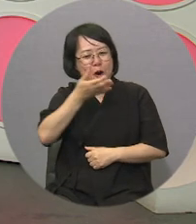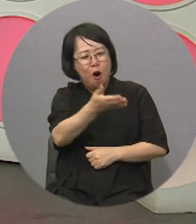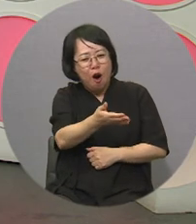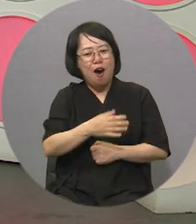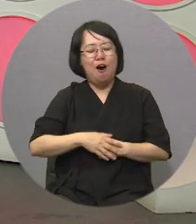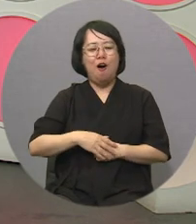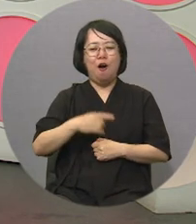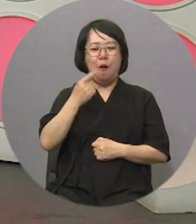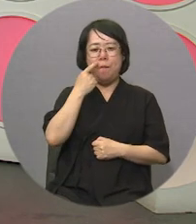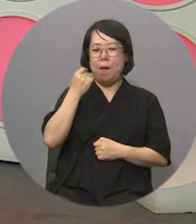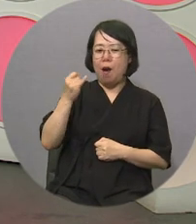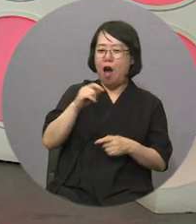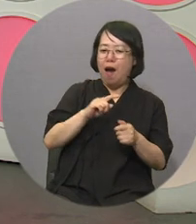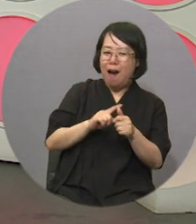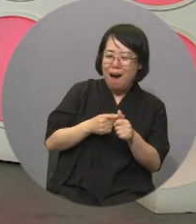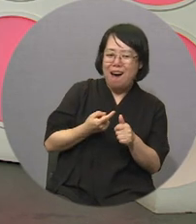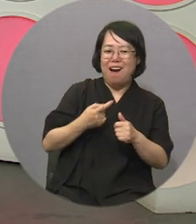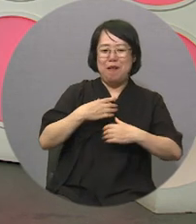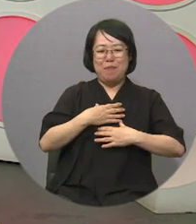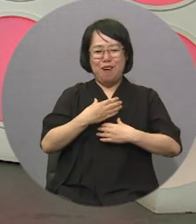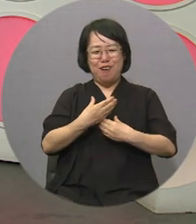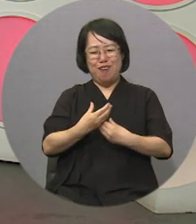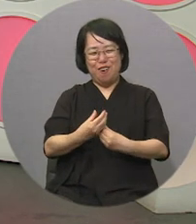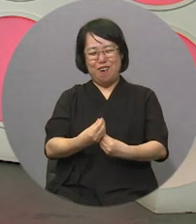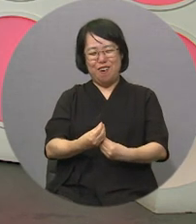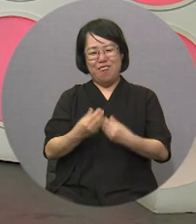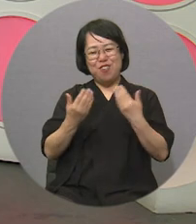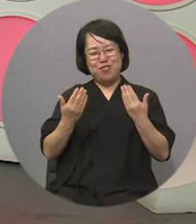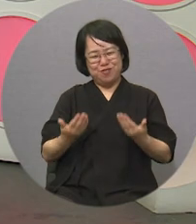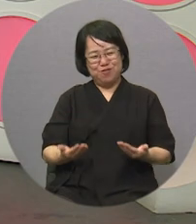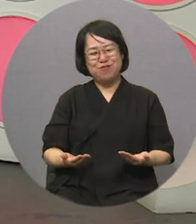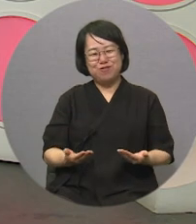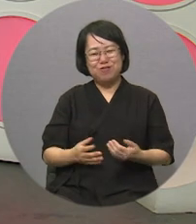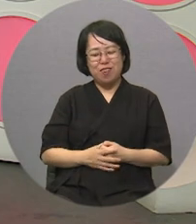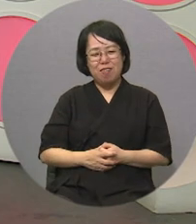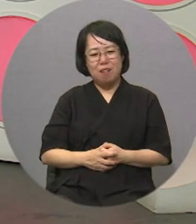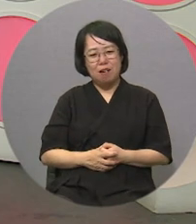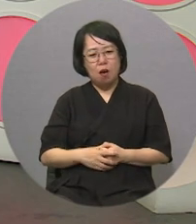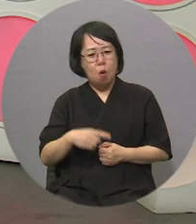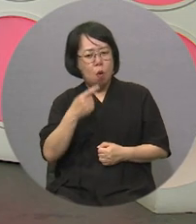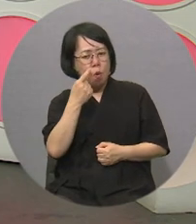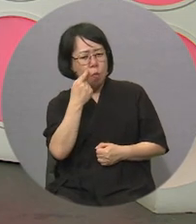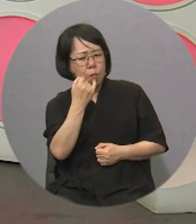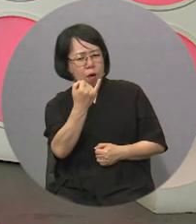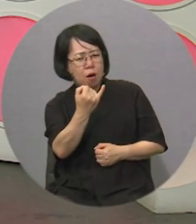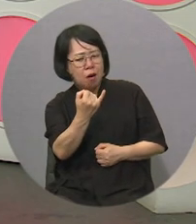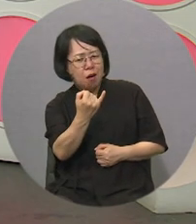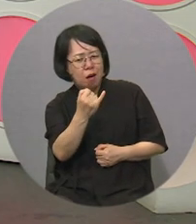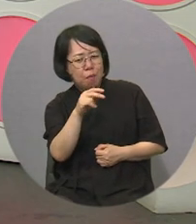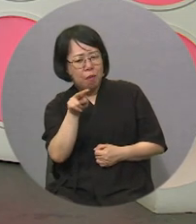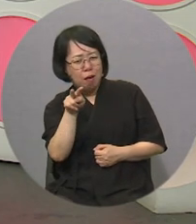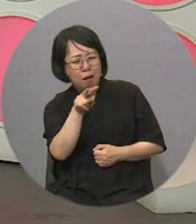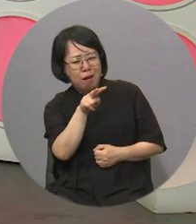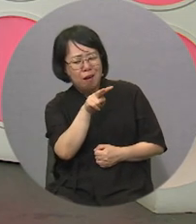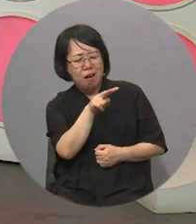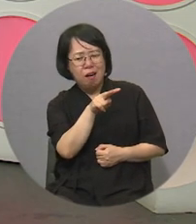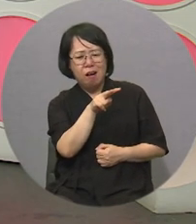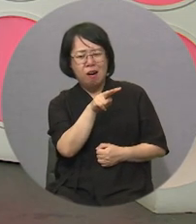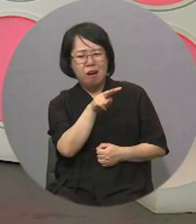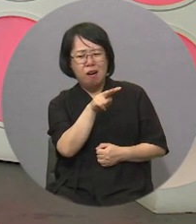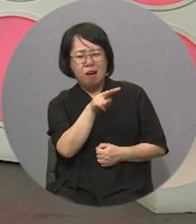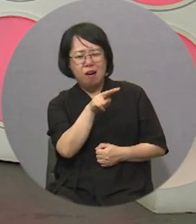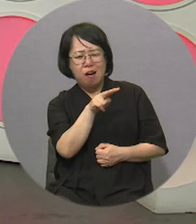출산이 얼마 남지 않은 여름날 혼자 앉아 있는 엄마의 옆모습을 탁 봤는데요 순간